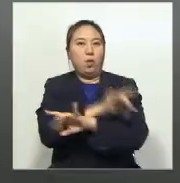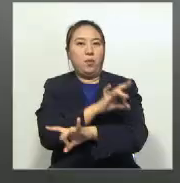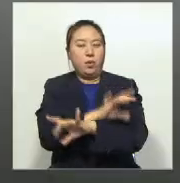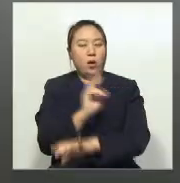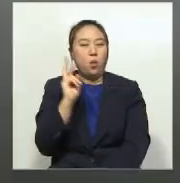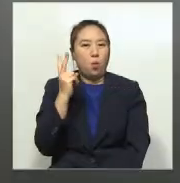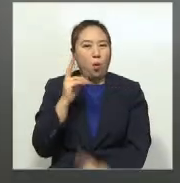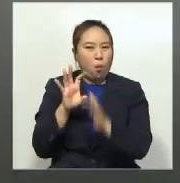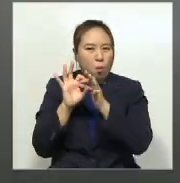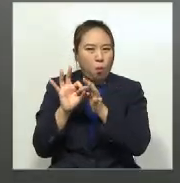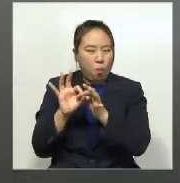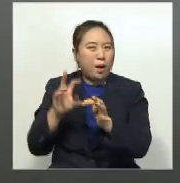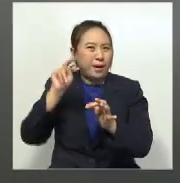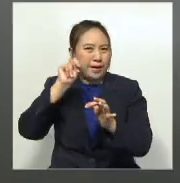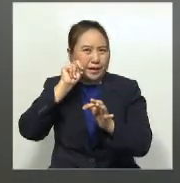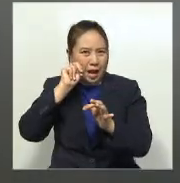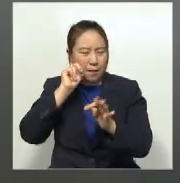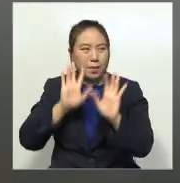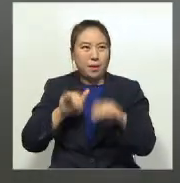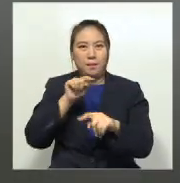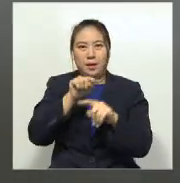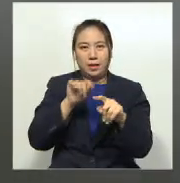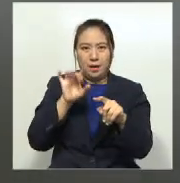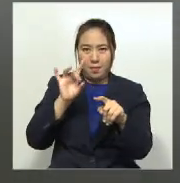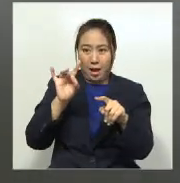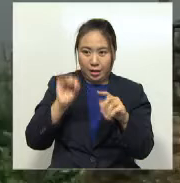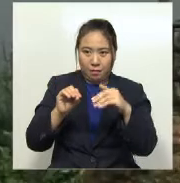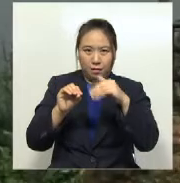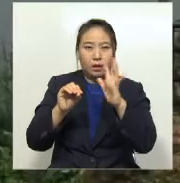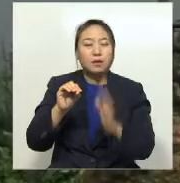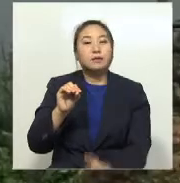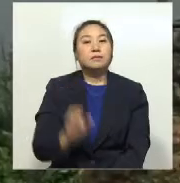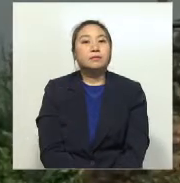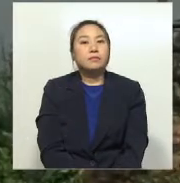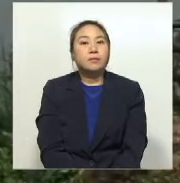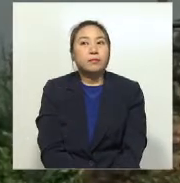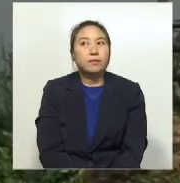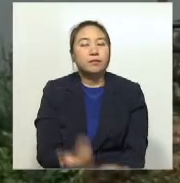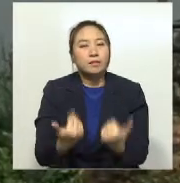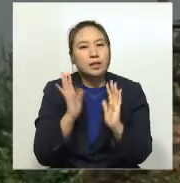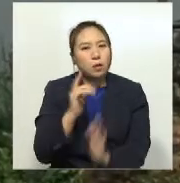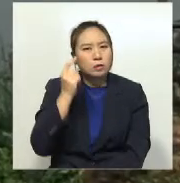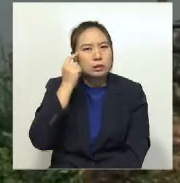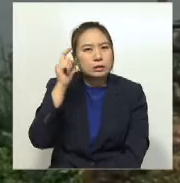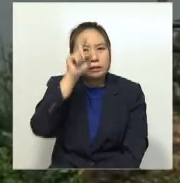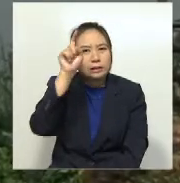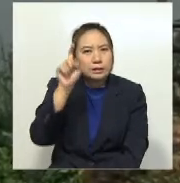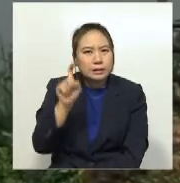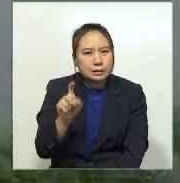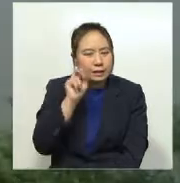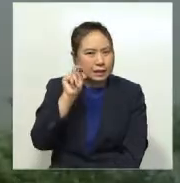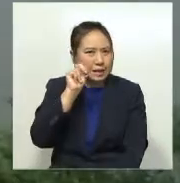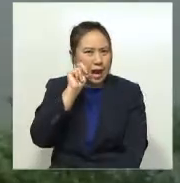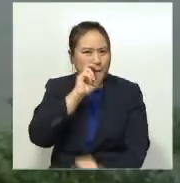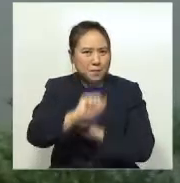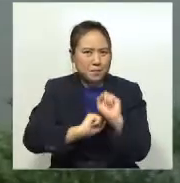หดเพชบุรีที่มีปริมานน้ำมากกวา 180 ของความจุแน่นอนหลายคนตงขอสังเกตวาปริมานน้ำปีน